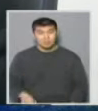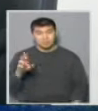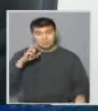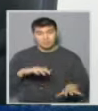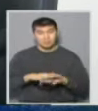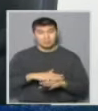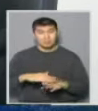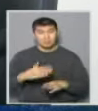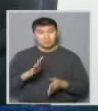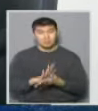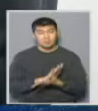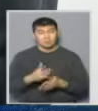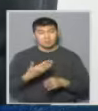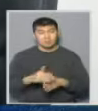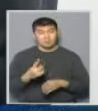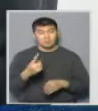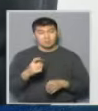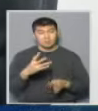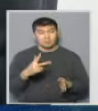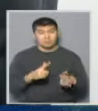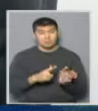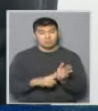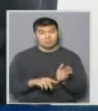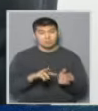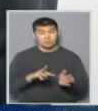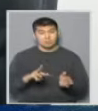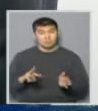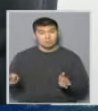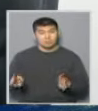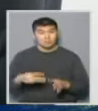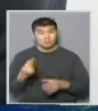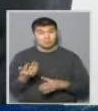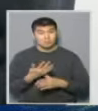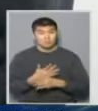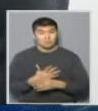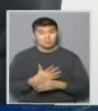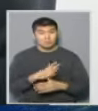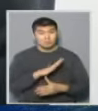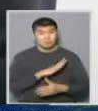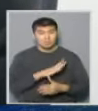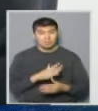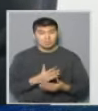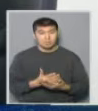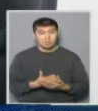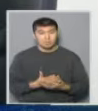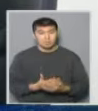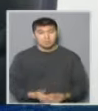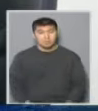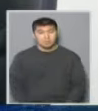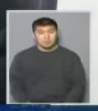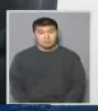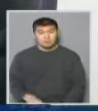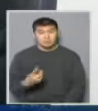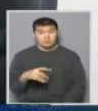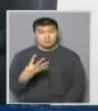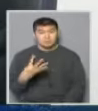мемлекеттік гранттарға 170 миллион теңге қаражат бөлінді. Енді нәтижесінде